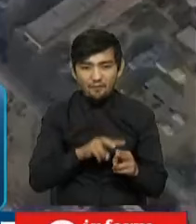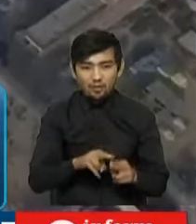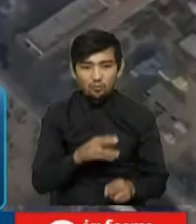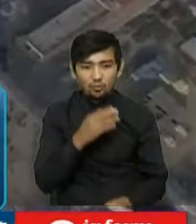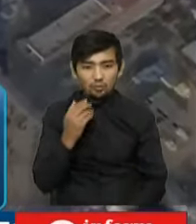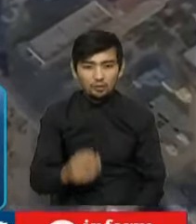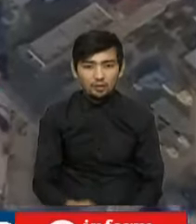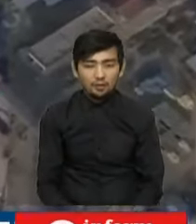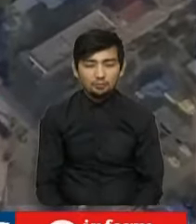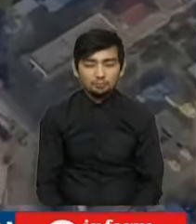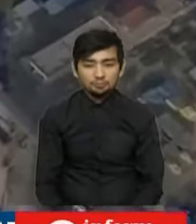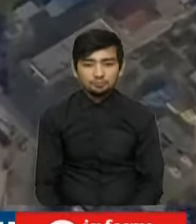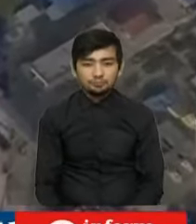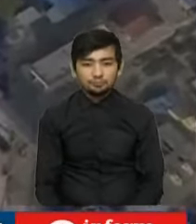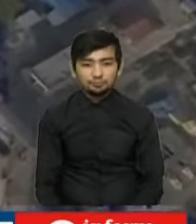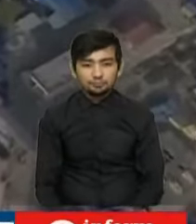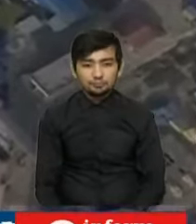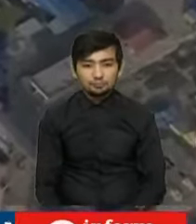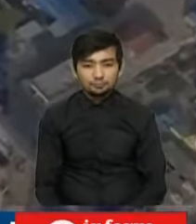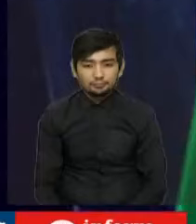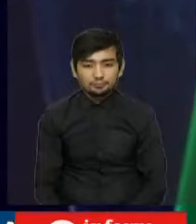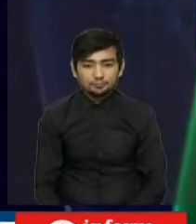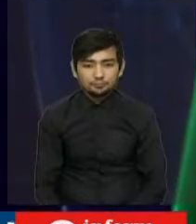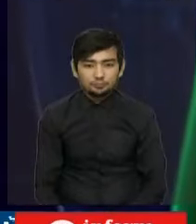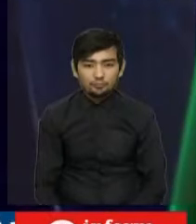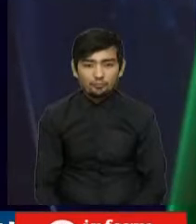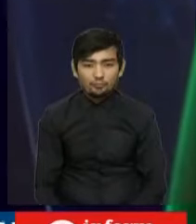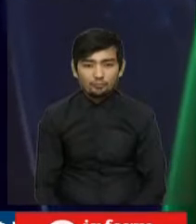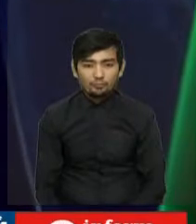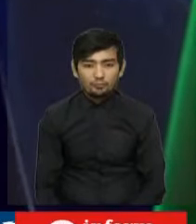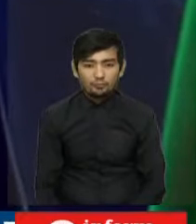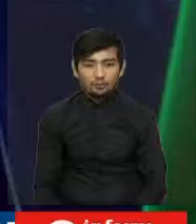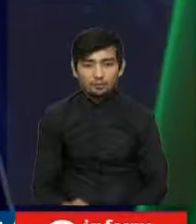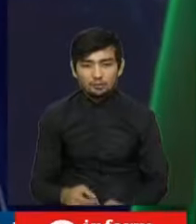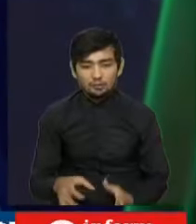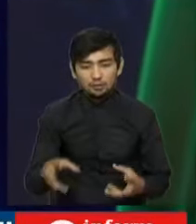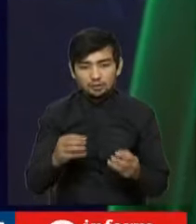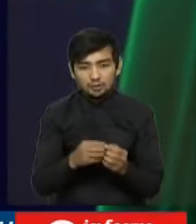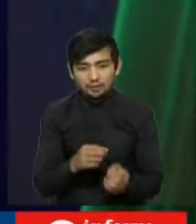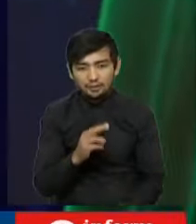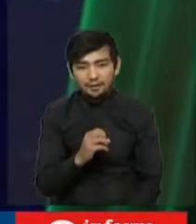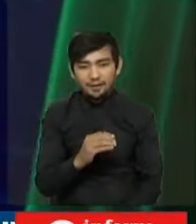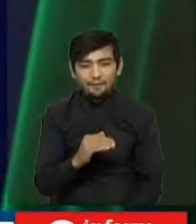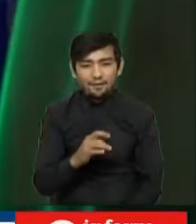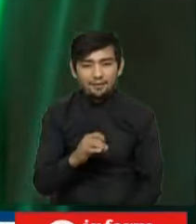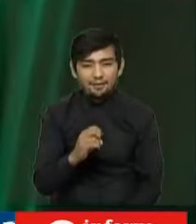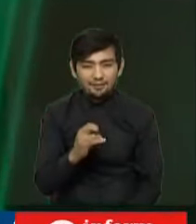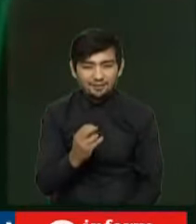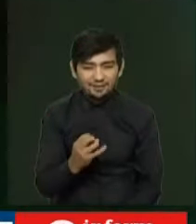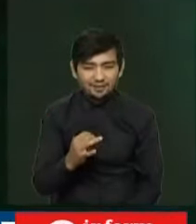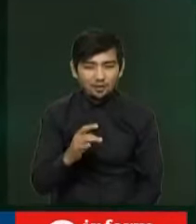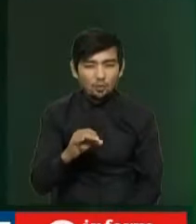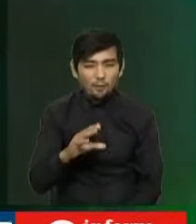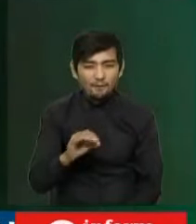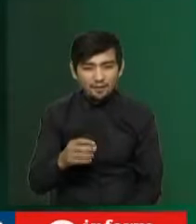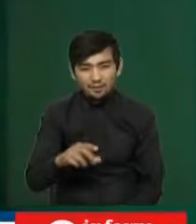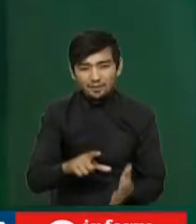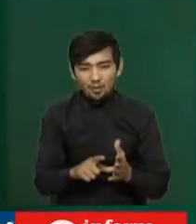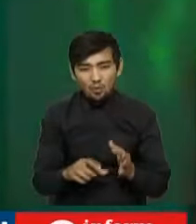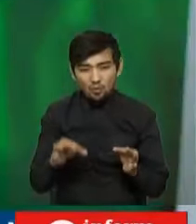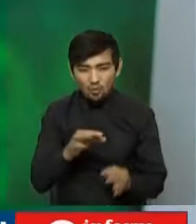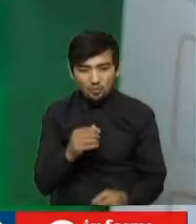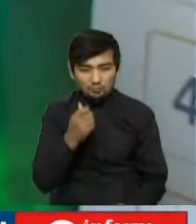Давран Абдиев, Абзал Турабеков, Информбюро. Введение дифференцированных ставок и индивидуального подоходного налога